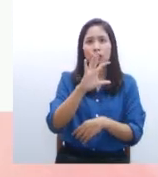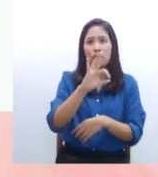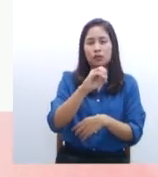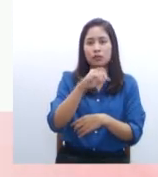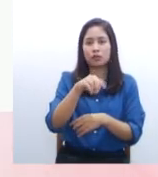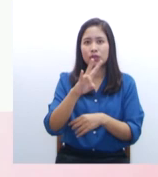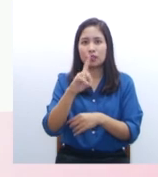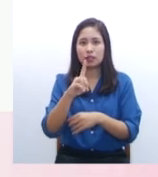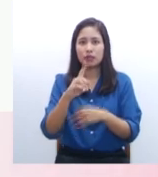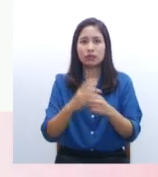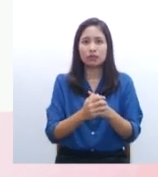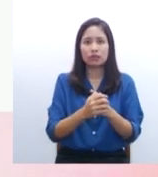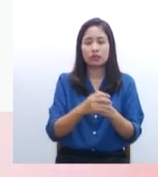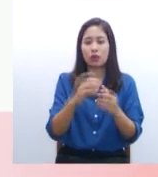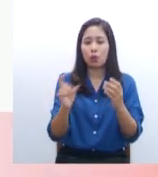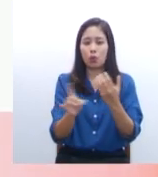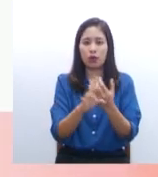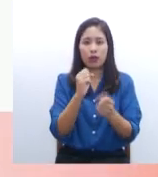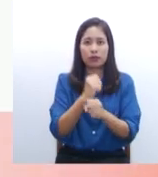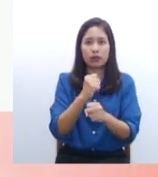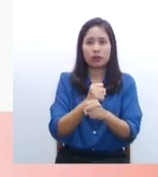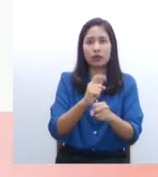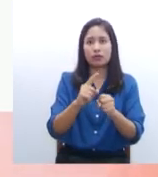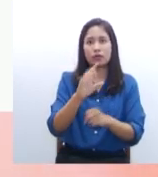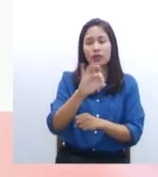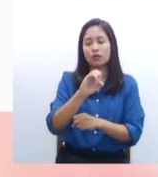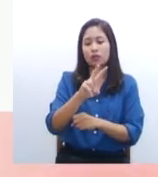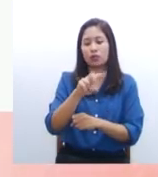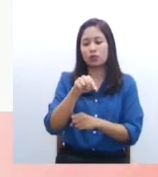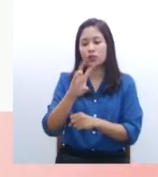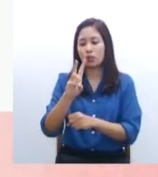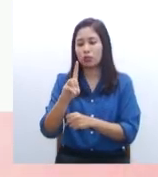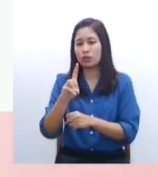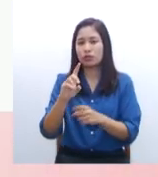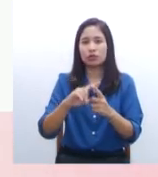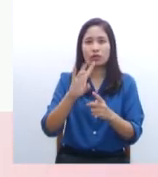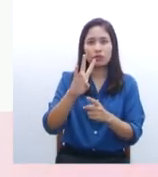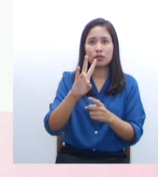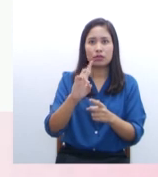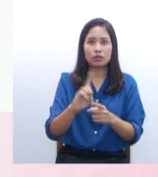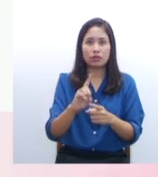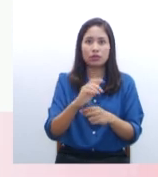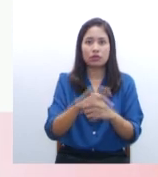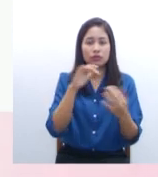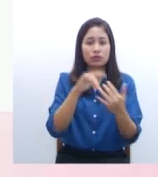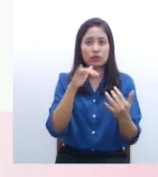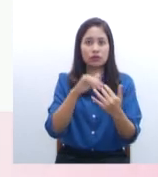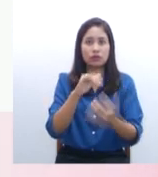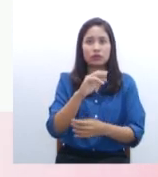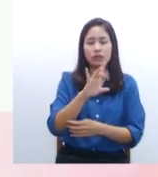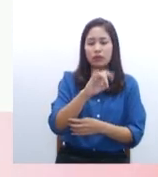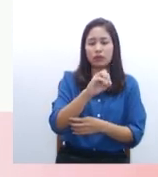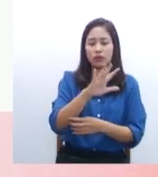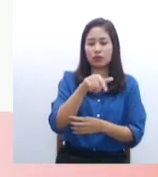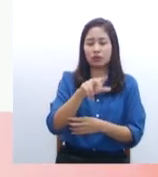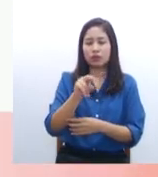ที่6คุณภาพการดำเนินงานนะครับได้ 92.61 คะแนนนะครับตัวชี้วัดที่7 ประสิทธิภาพการสื่อสารนะครับได้ 85.34